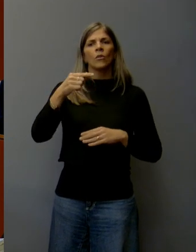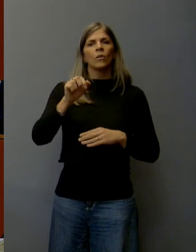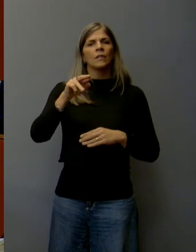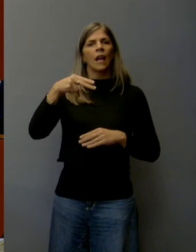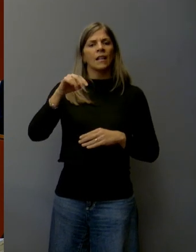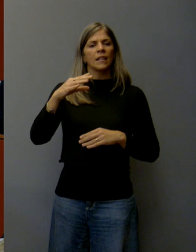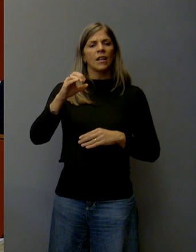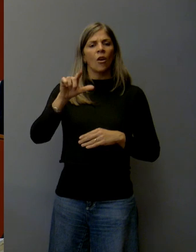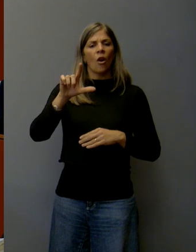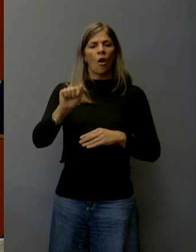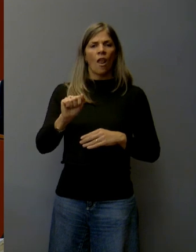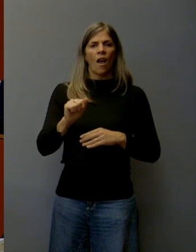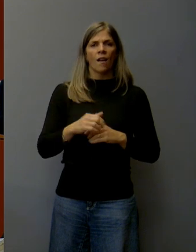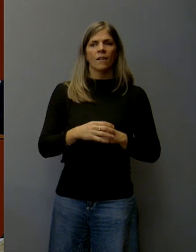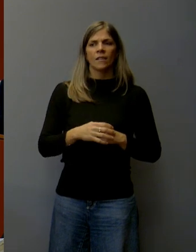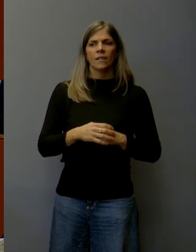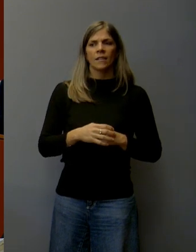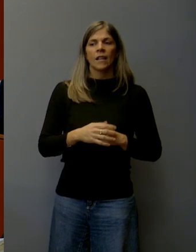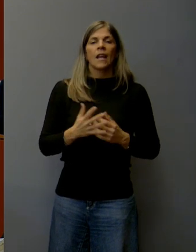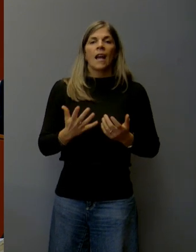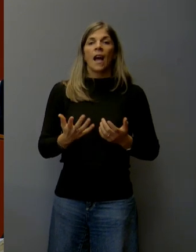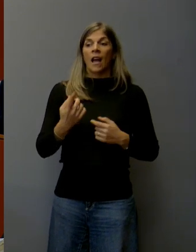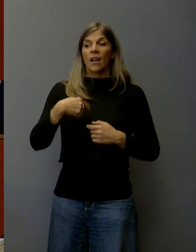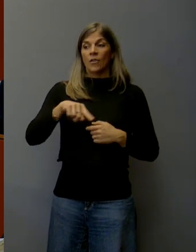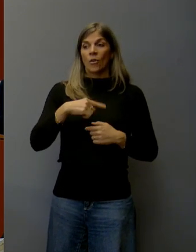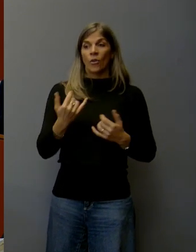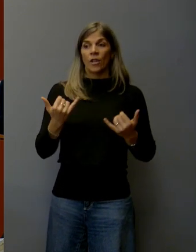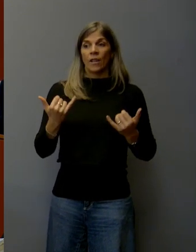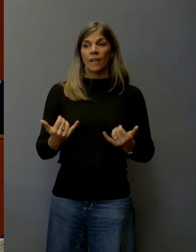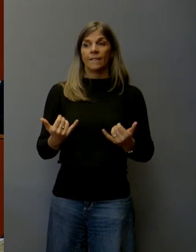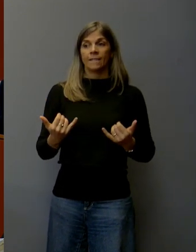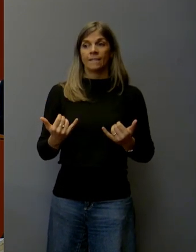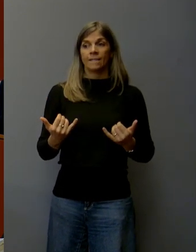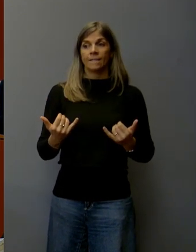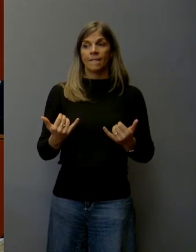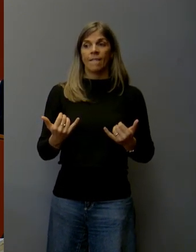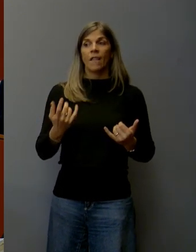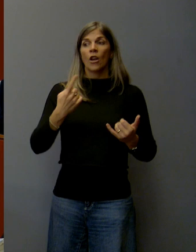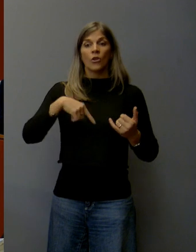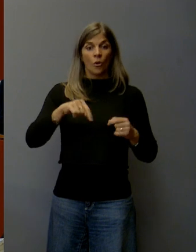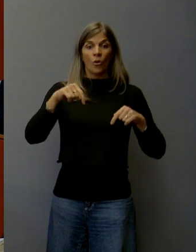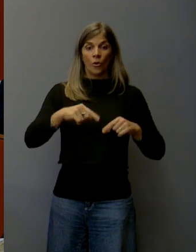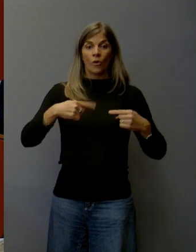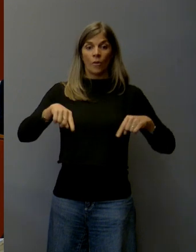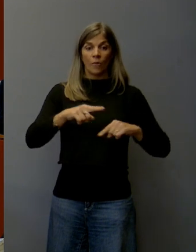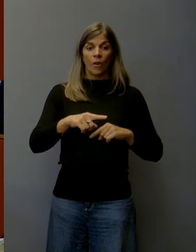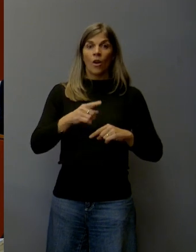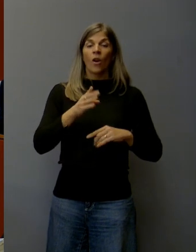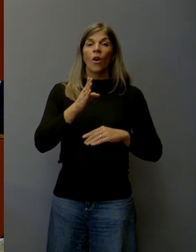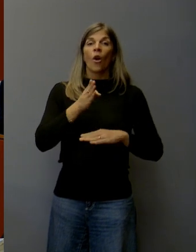in questo momento in questo momento Noi stiamo facendo noi Noi siamo in consiglio comunale